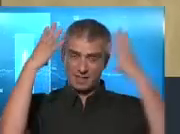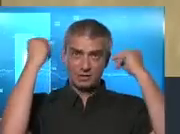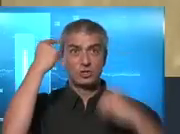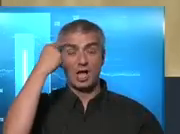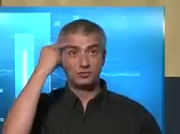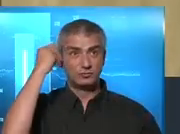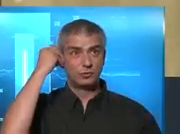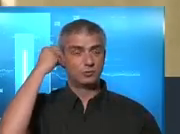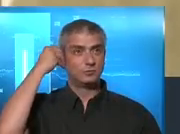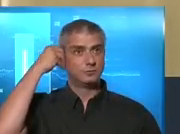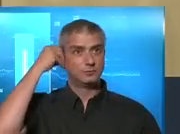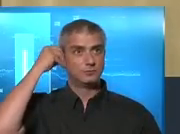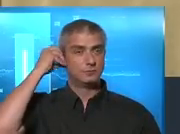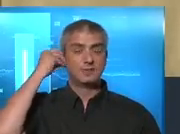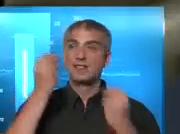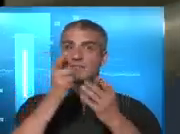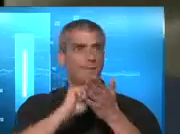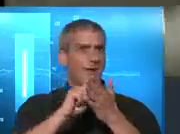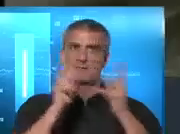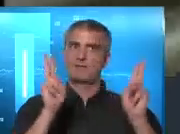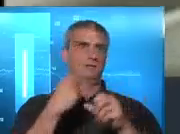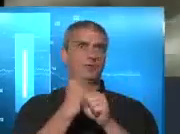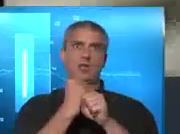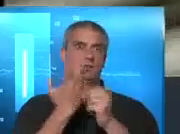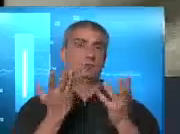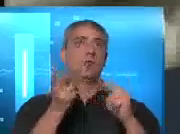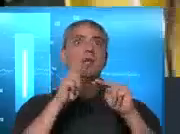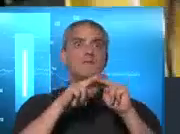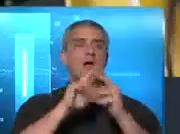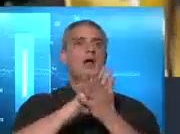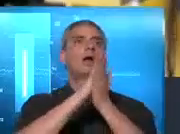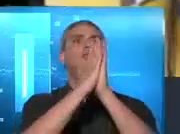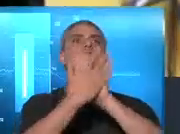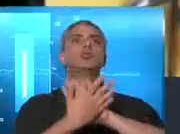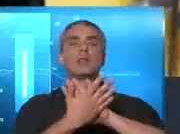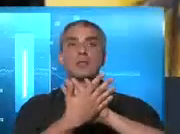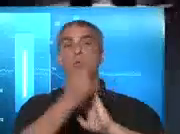חשבו שדברים מסוימים בכתבה הזאת בלתי אפשריים, ואז הכל השתנה.